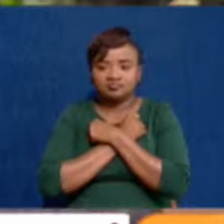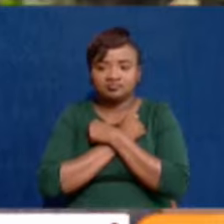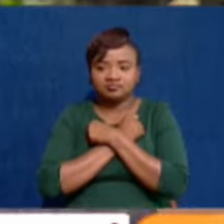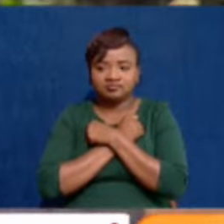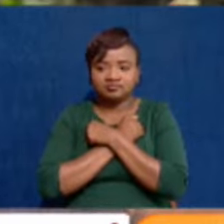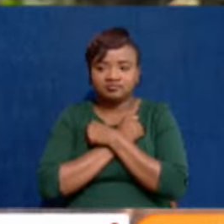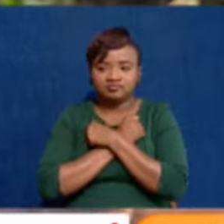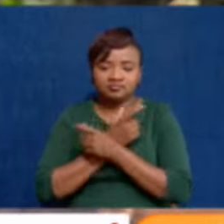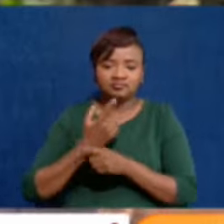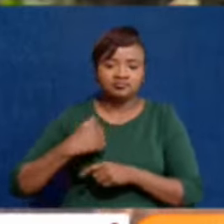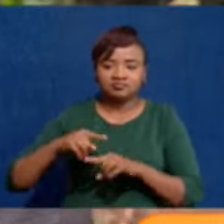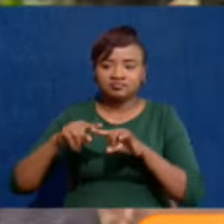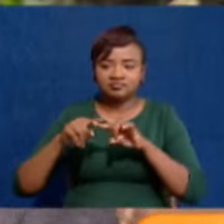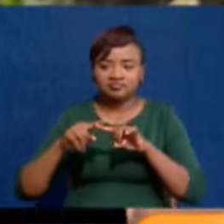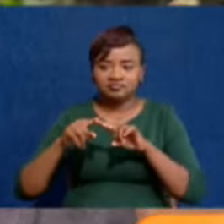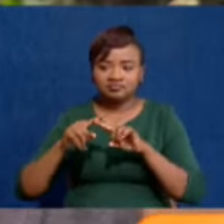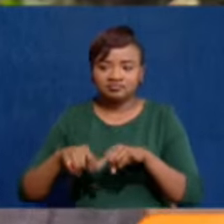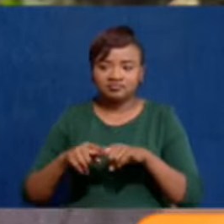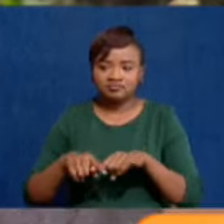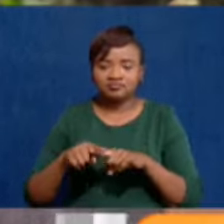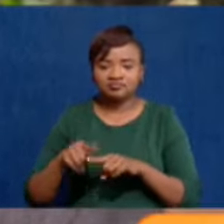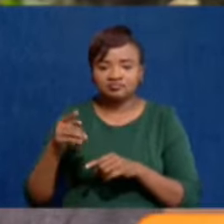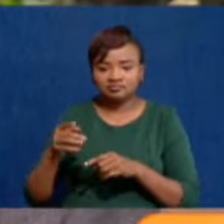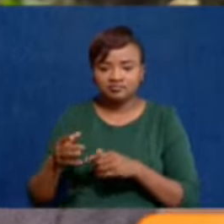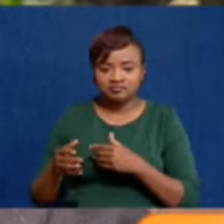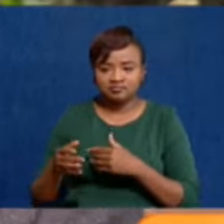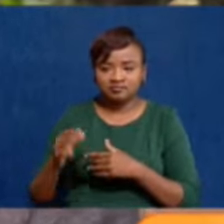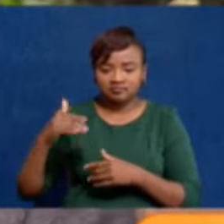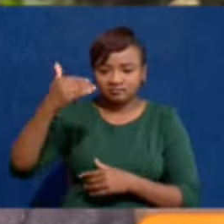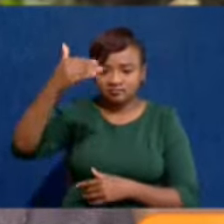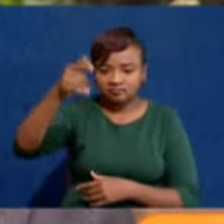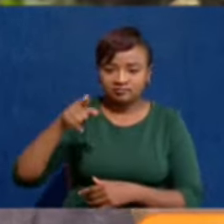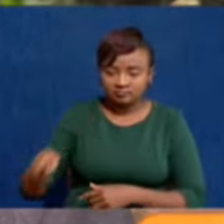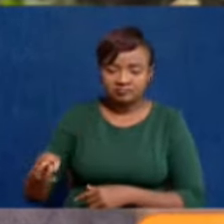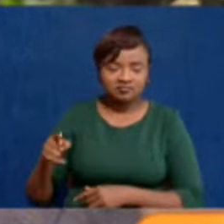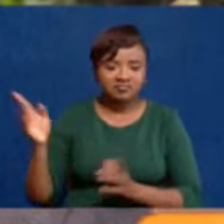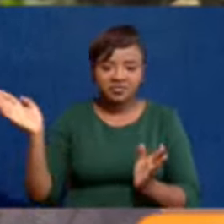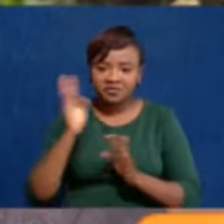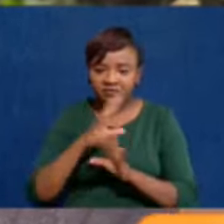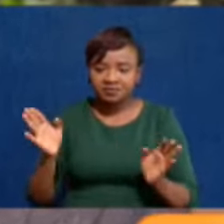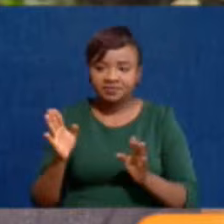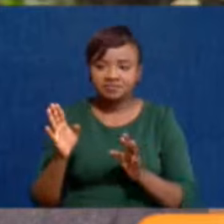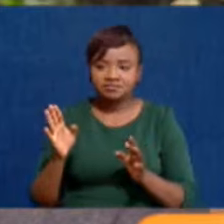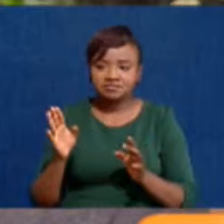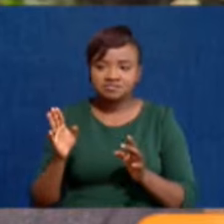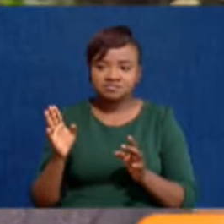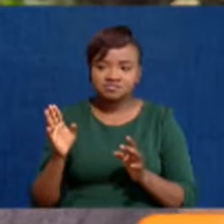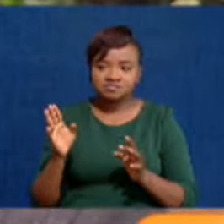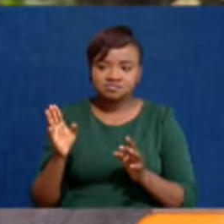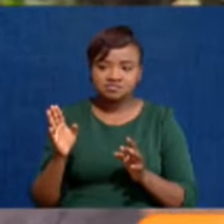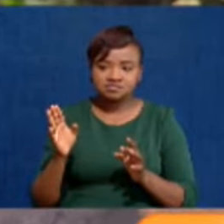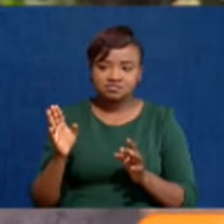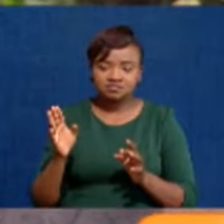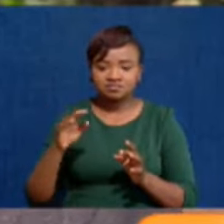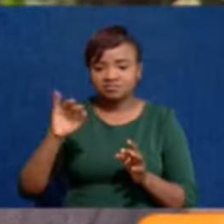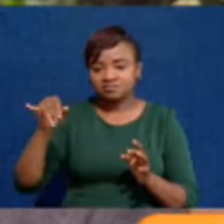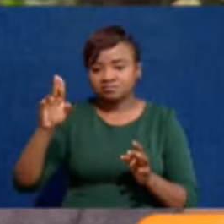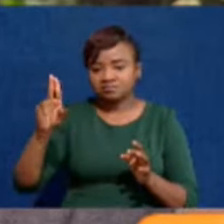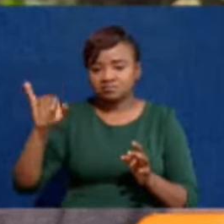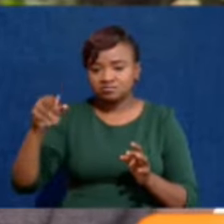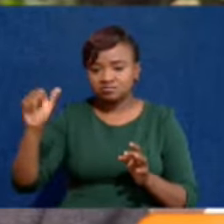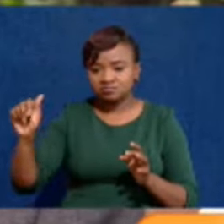tulikuwa tunamtegemea kwa siku zijazo. Alikuwa amemaliza, alikuwa alisoma huko Juja.